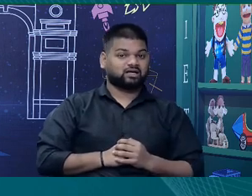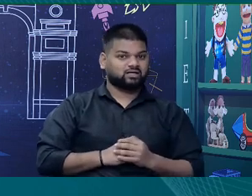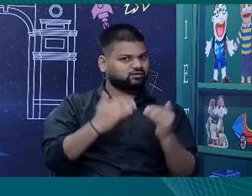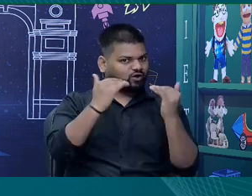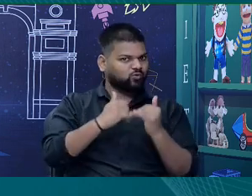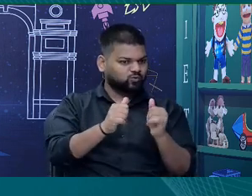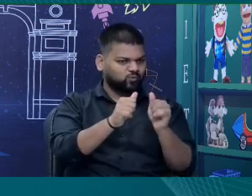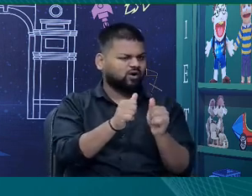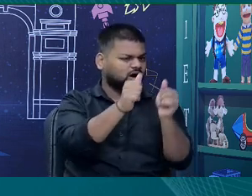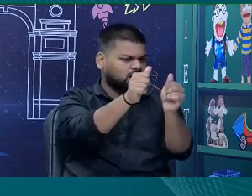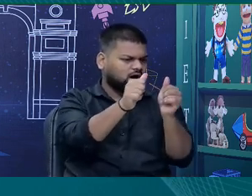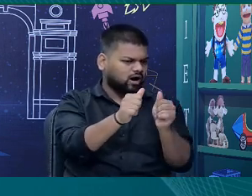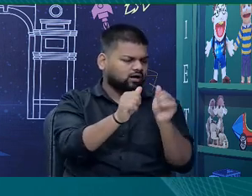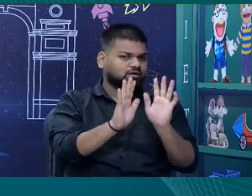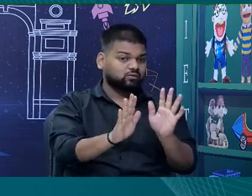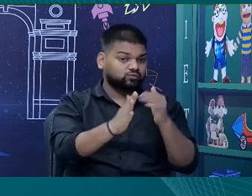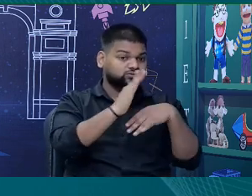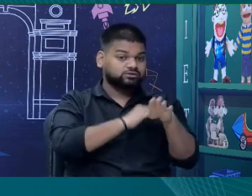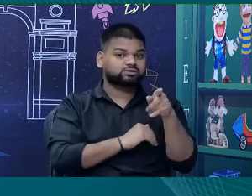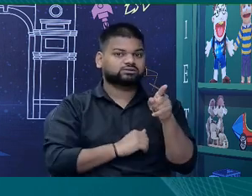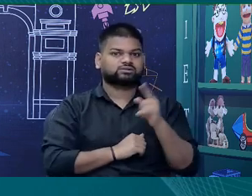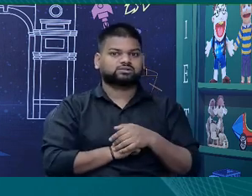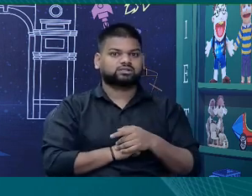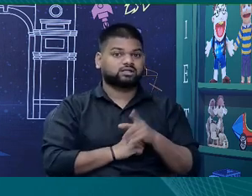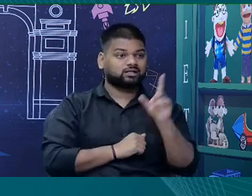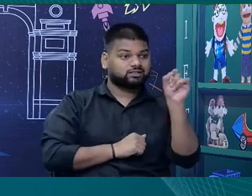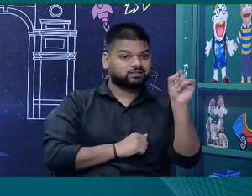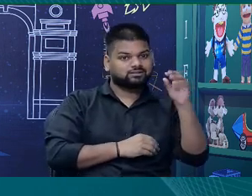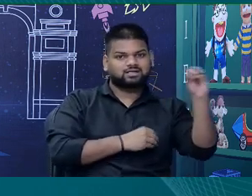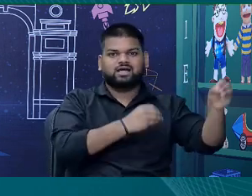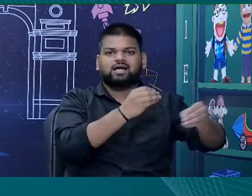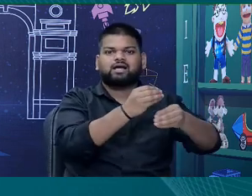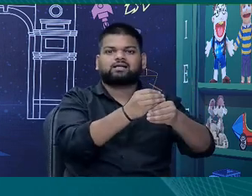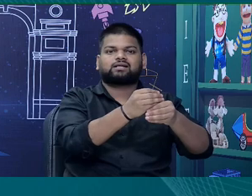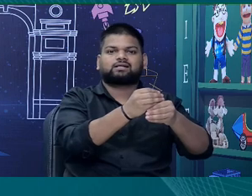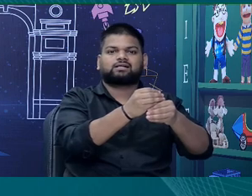उसमें आप 10 को एड कर दीजिए